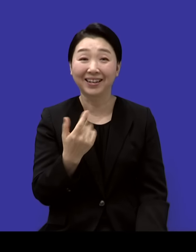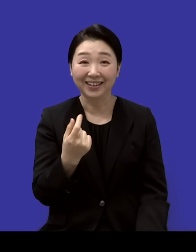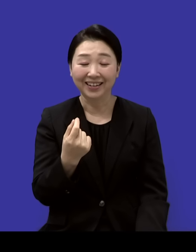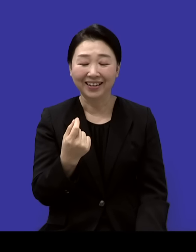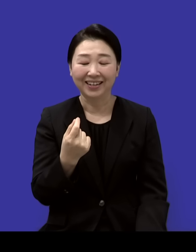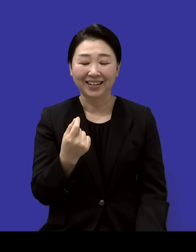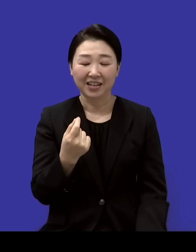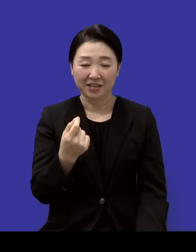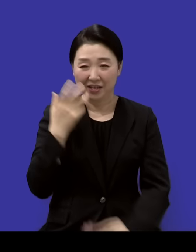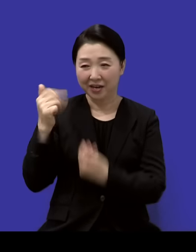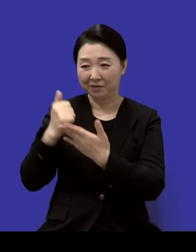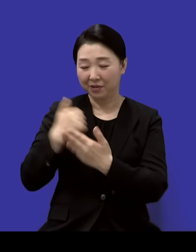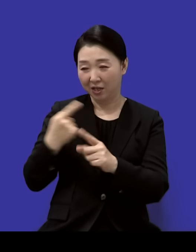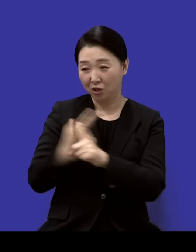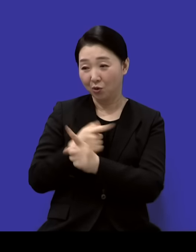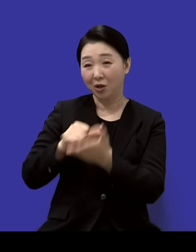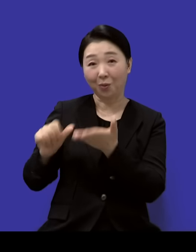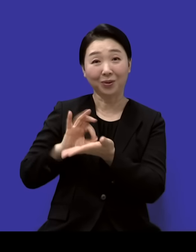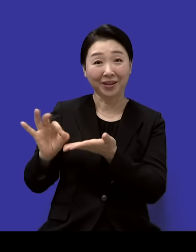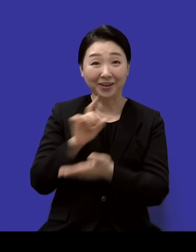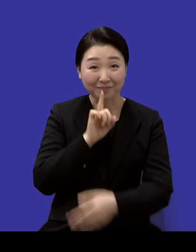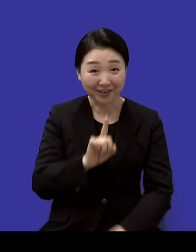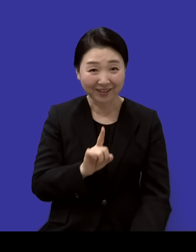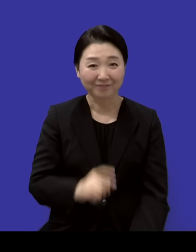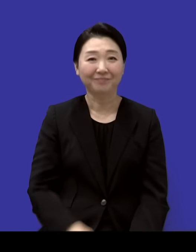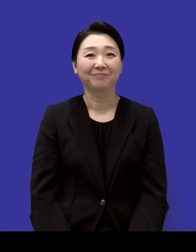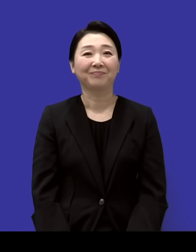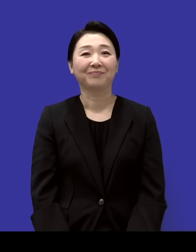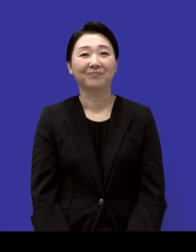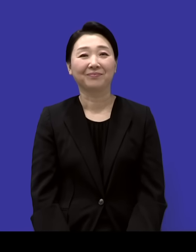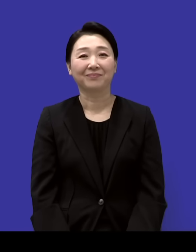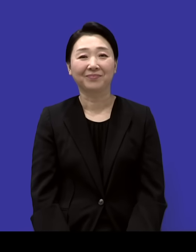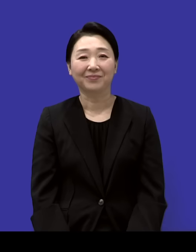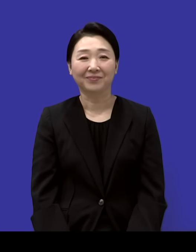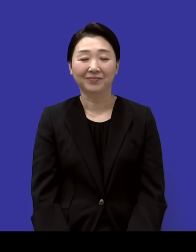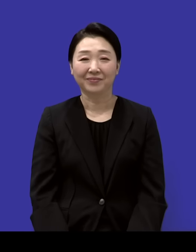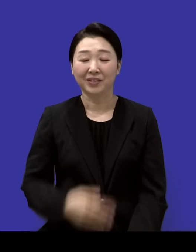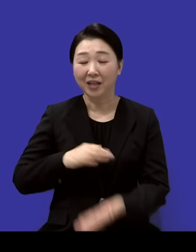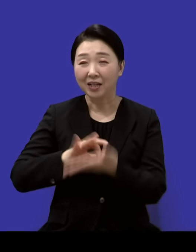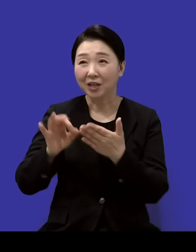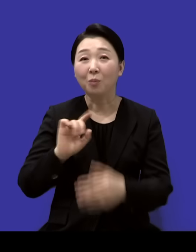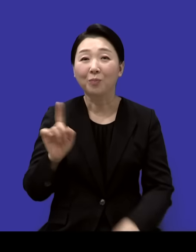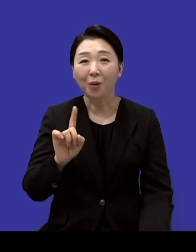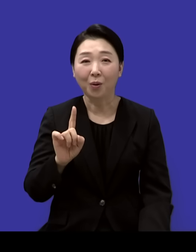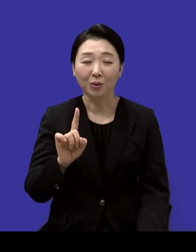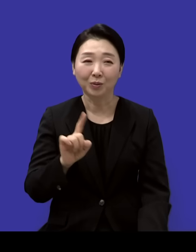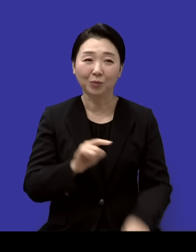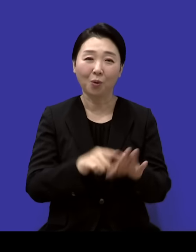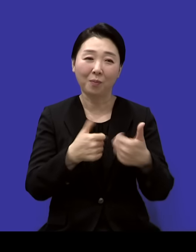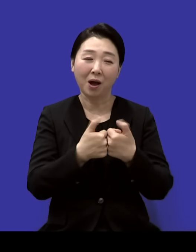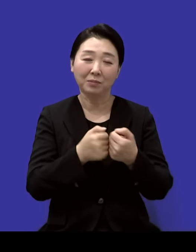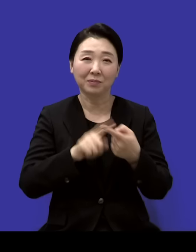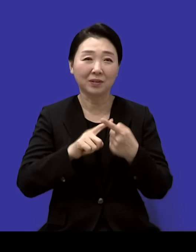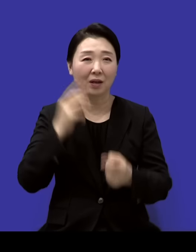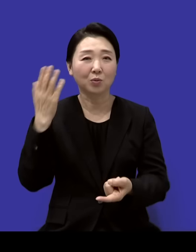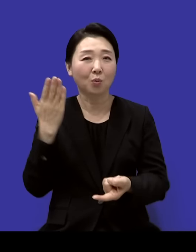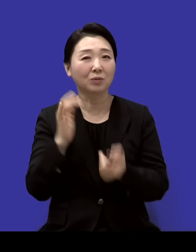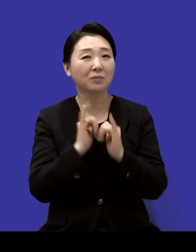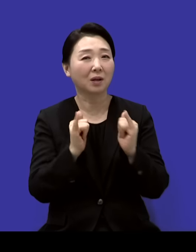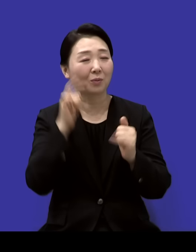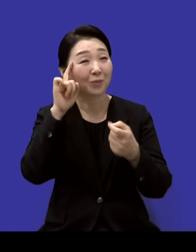나를 치료의 도구로 사용하신다라고 고백을 하셨더라고요. 네. 그래서 어떻게 또 도구로 사용되시고 또 오늘 이게 심리에 대해서 많은 현대인들이 관심이